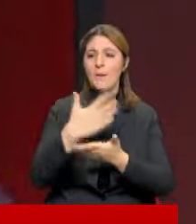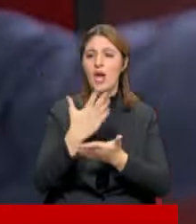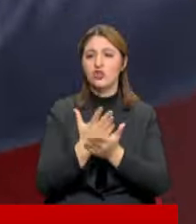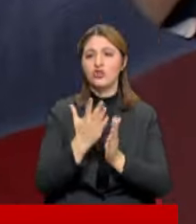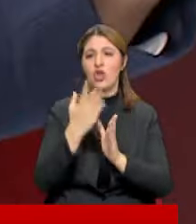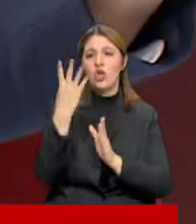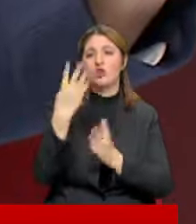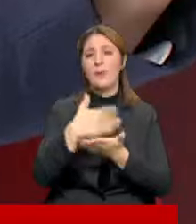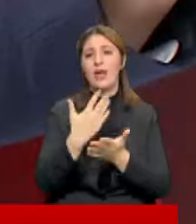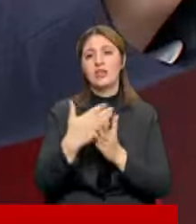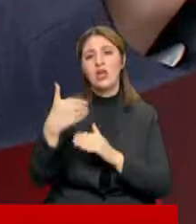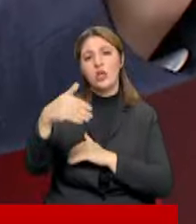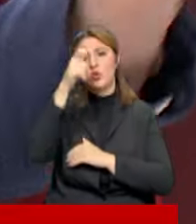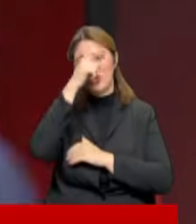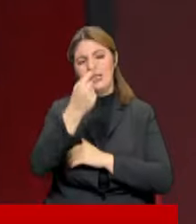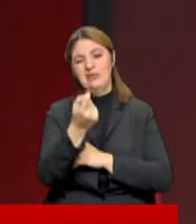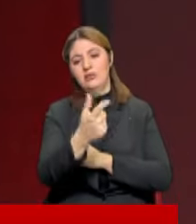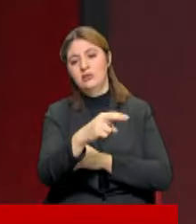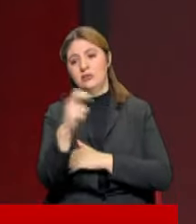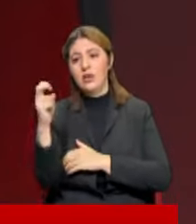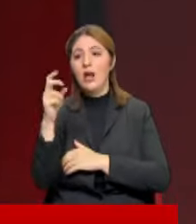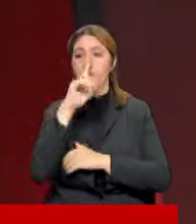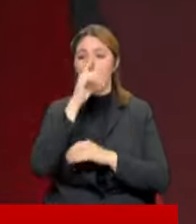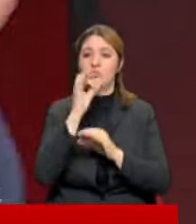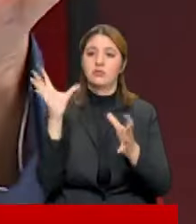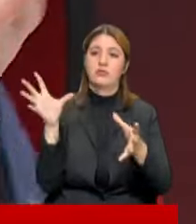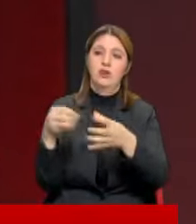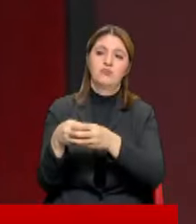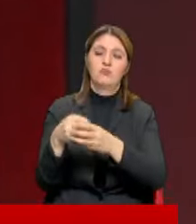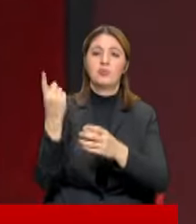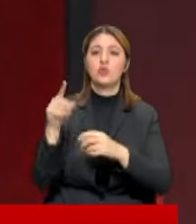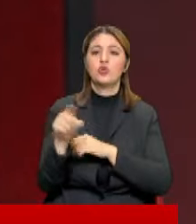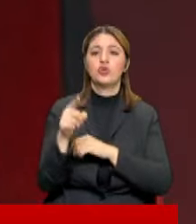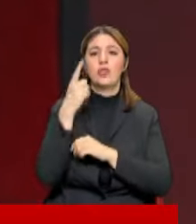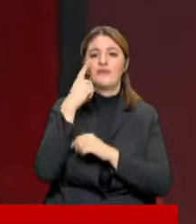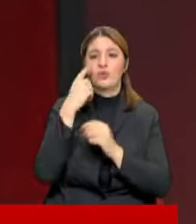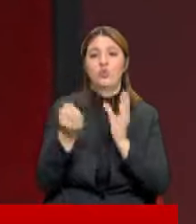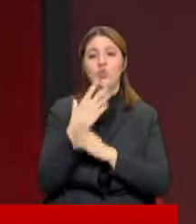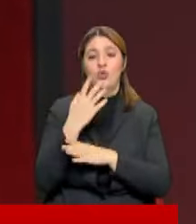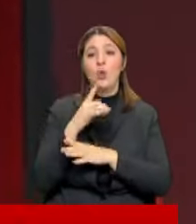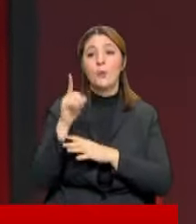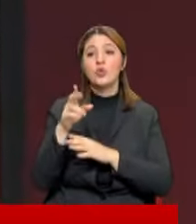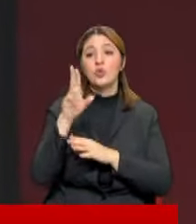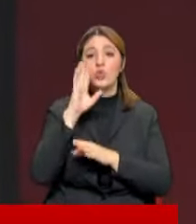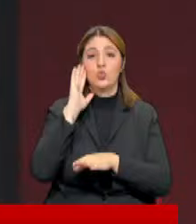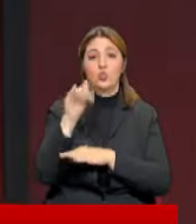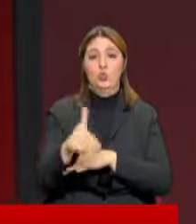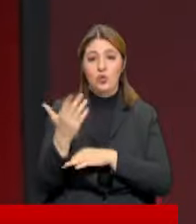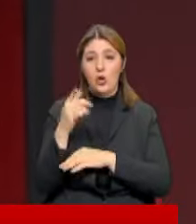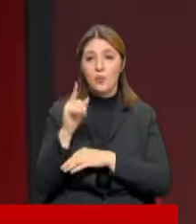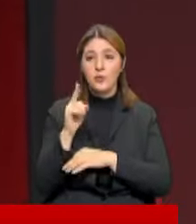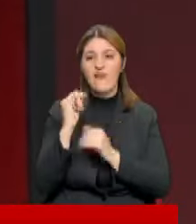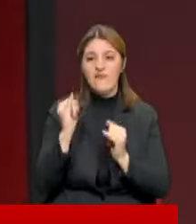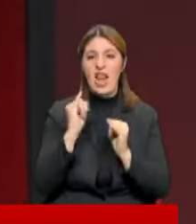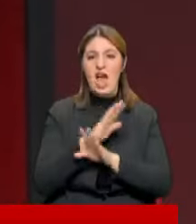olur dünü parça da ileride Türkiye'den alınır ve bağımsız birleşik sezde bir kürdistan Devleti kurulur bunun sonu uçurumdur bu bunu